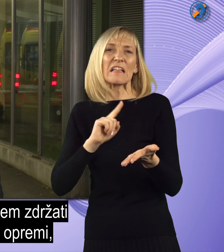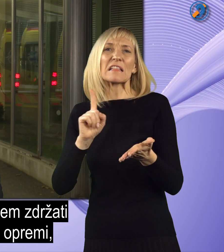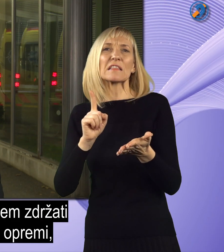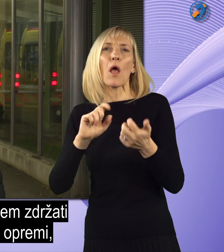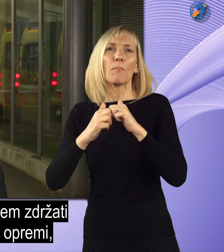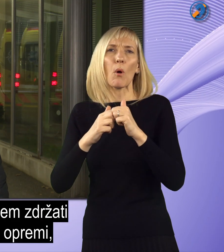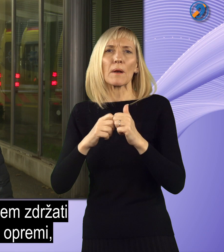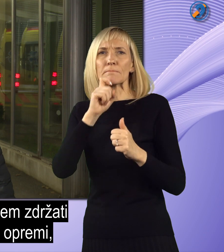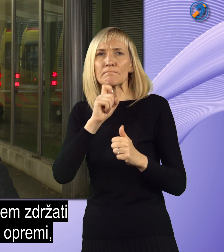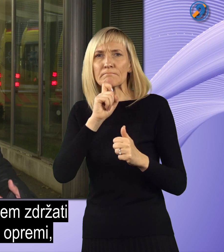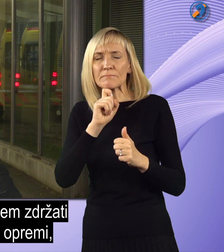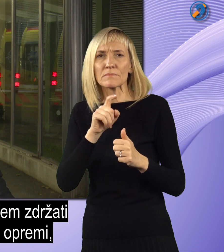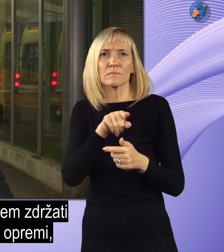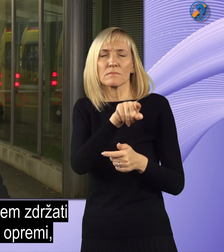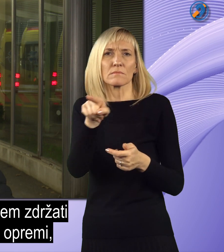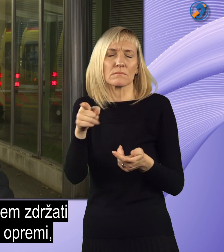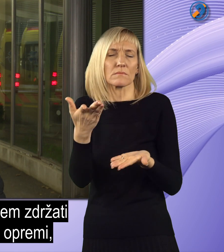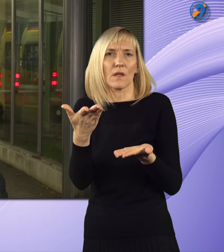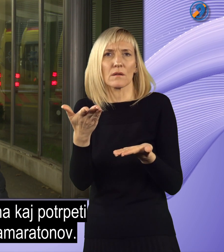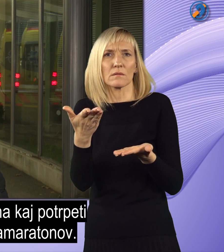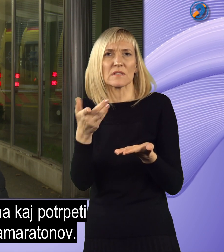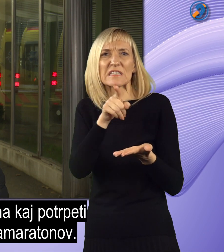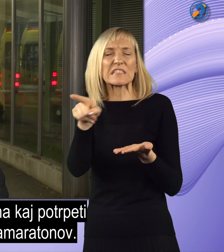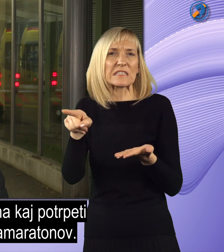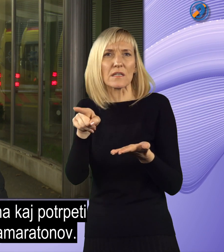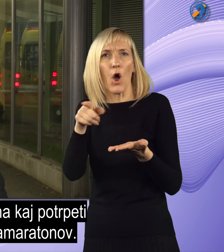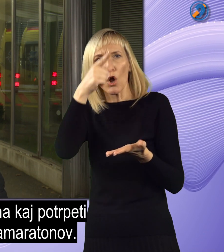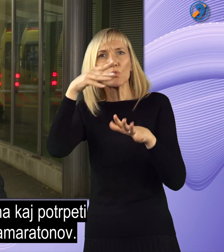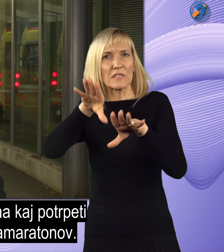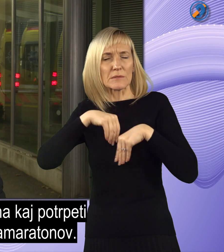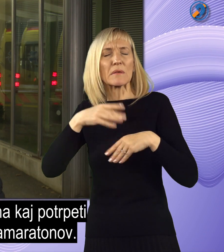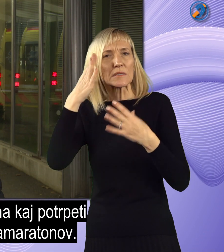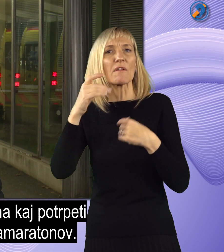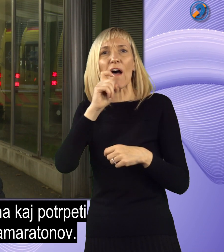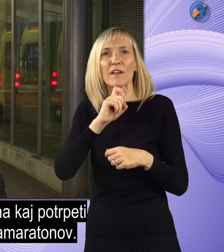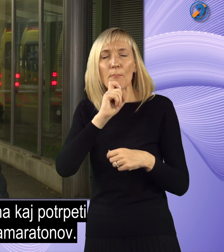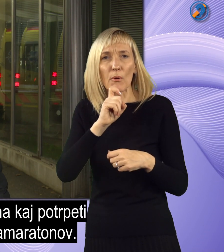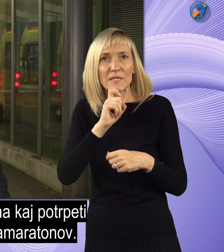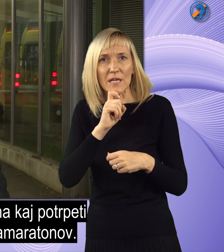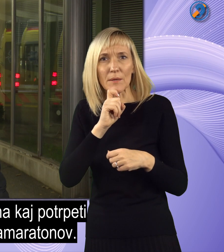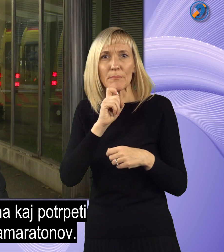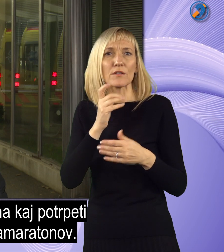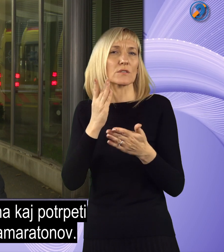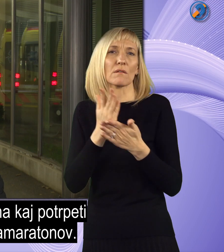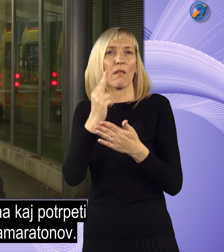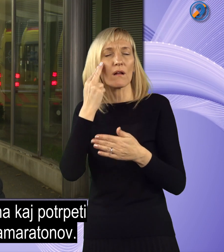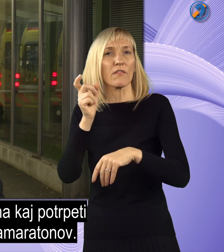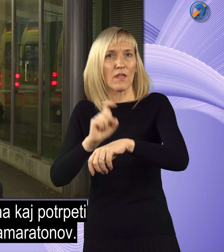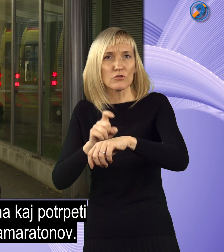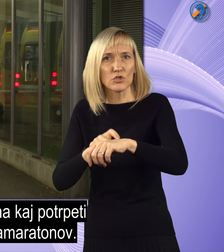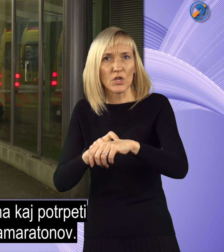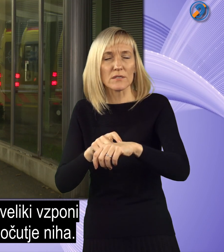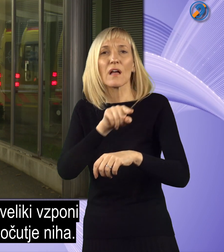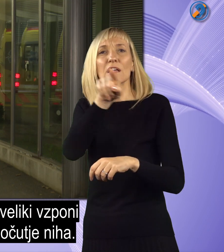ne vem, ni mi toliko problem zdržati tudi v tej opremi, ker sem vajena kaj potrpeti iz mojih ultramaratonov,